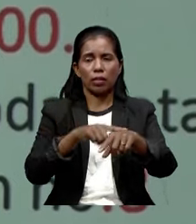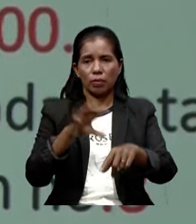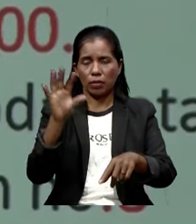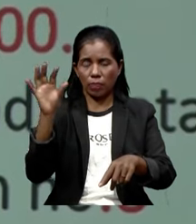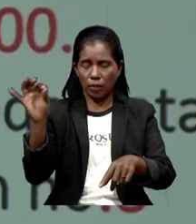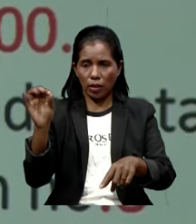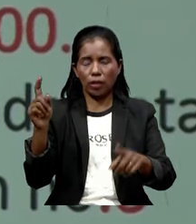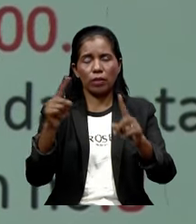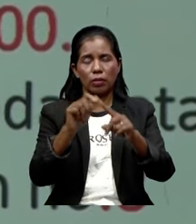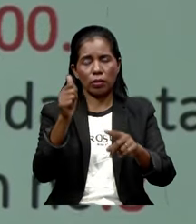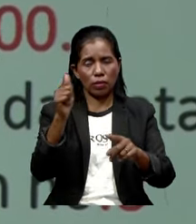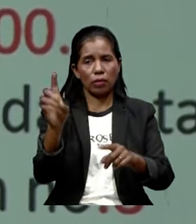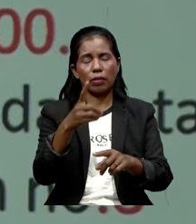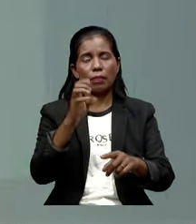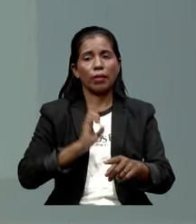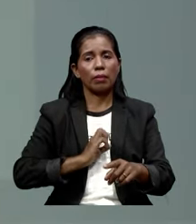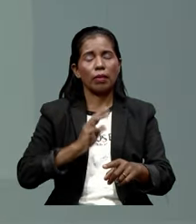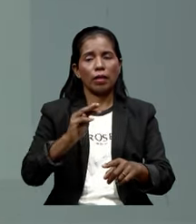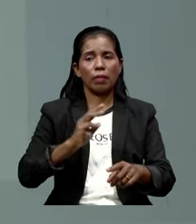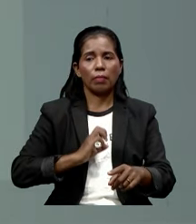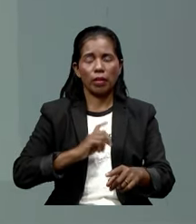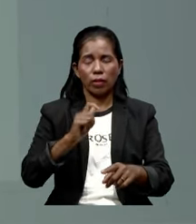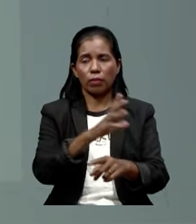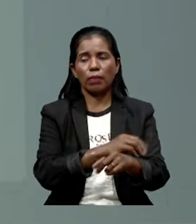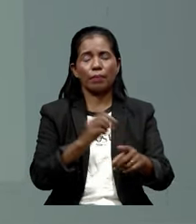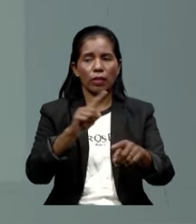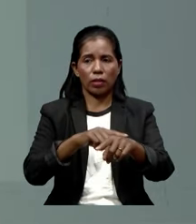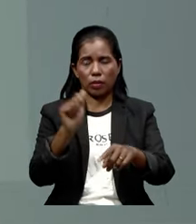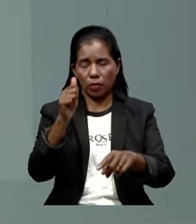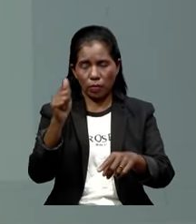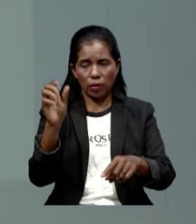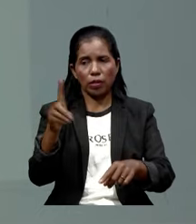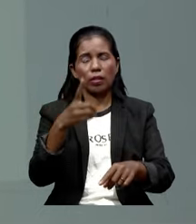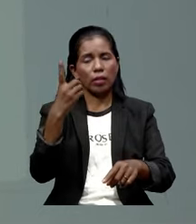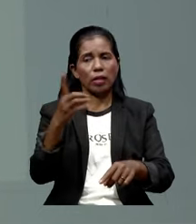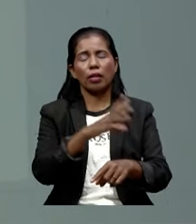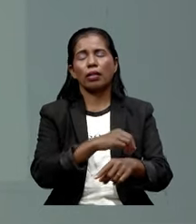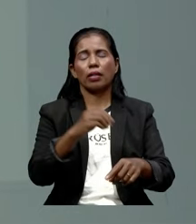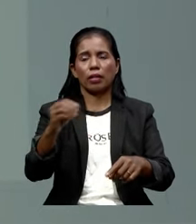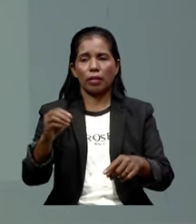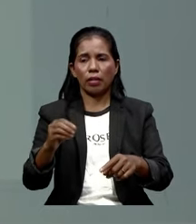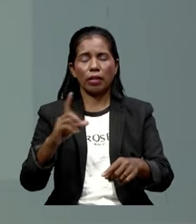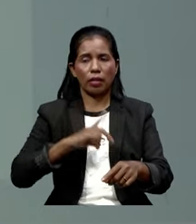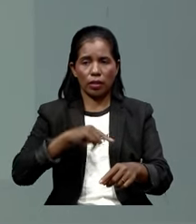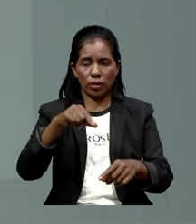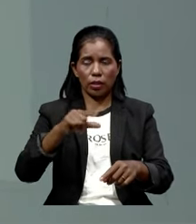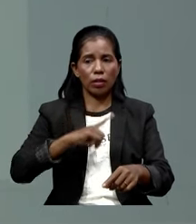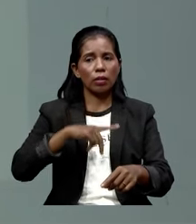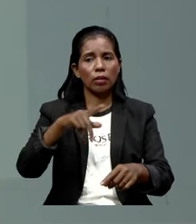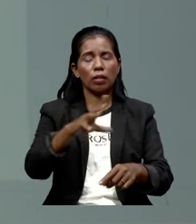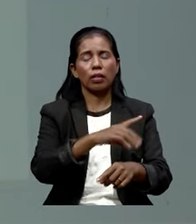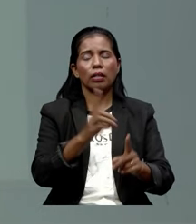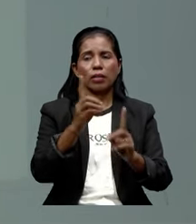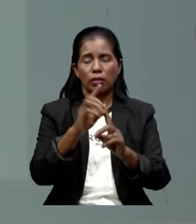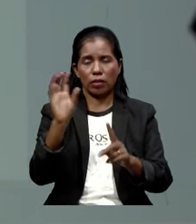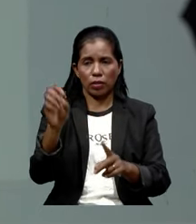sanulu dader. Ermera Manatutu tuku sanulu to tuku sanulu resin ida dader. Liki Salauten tuku sanulu resin ida